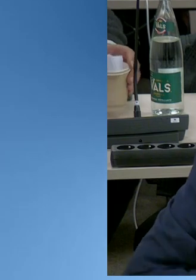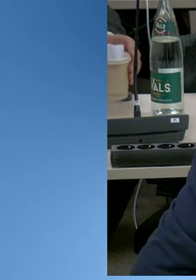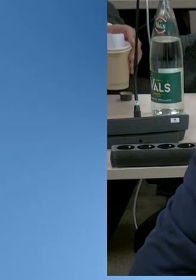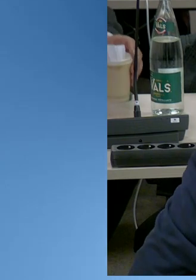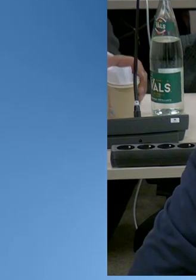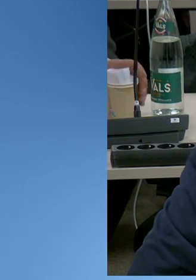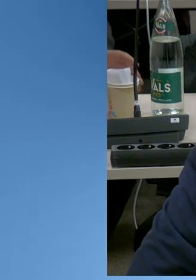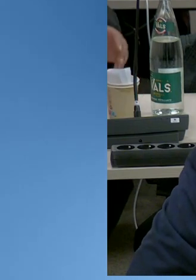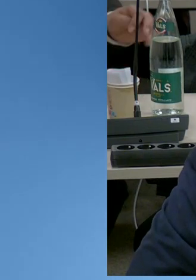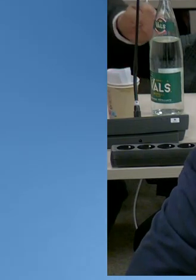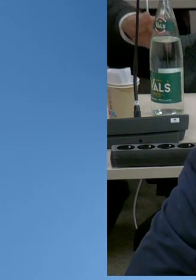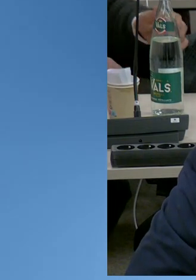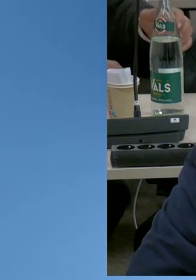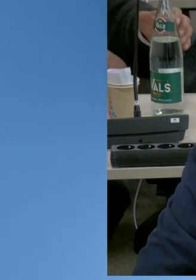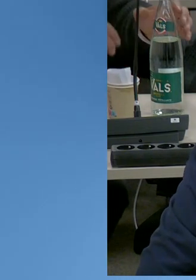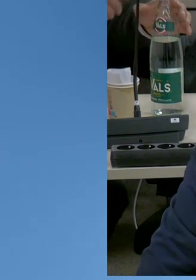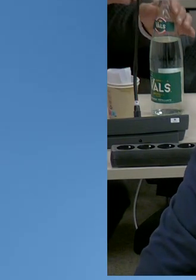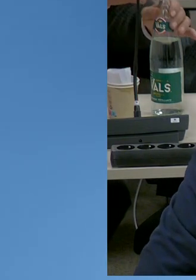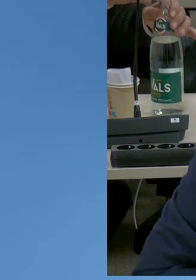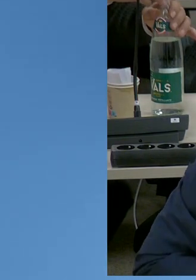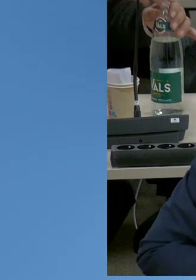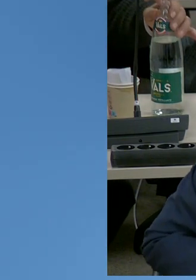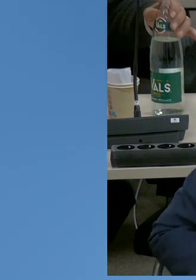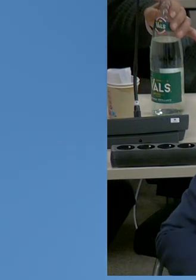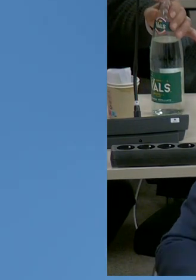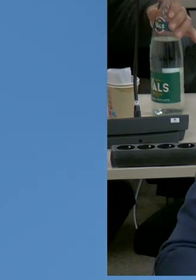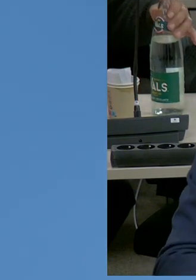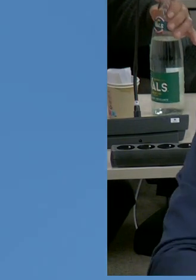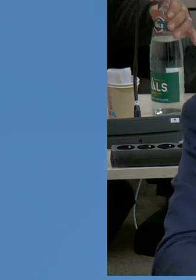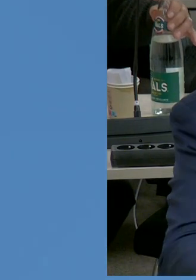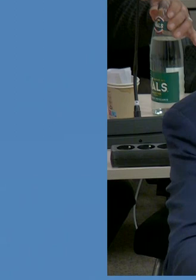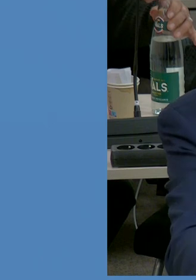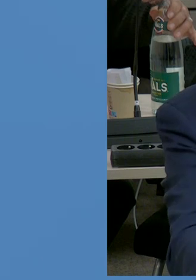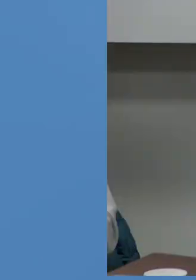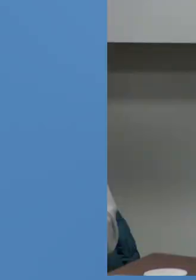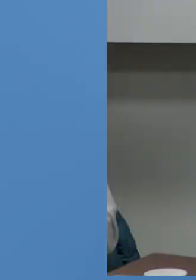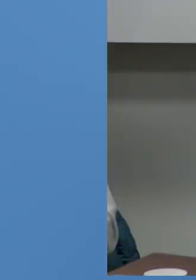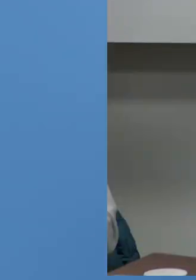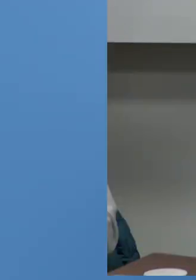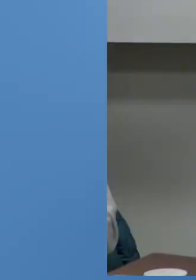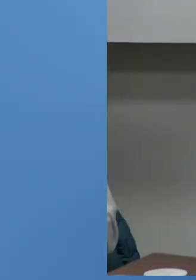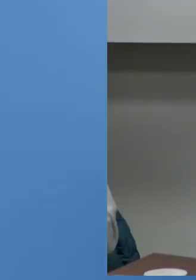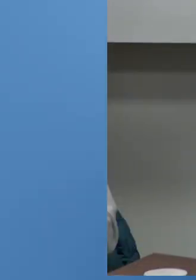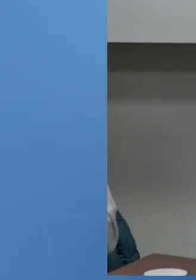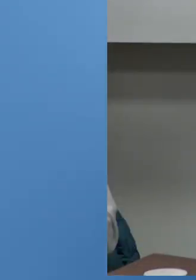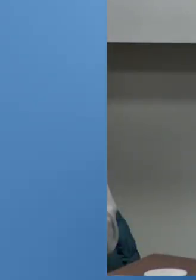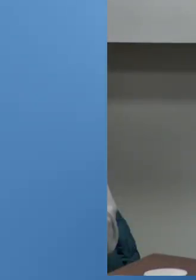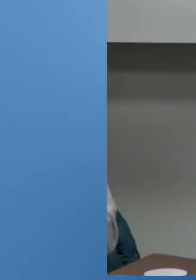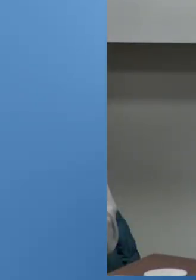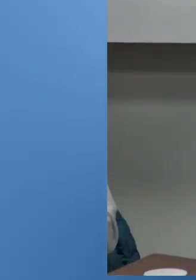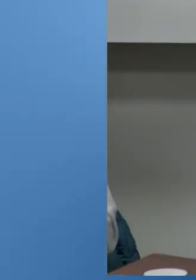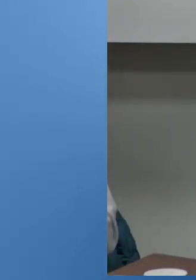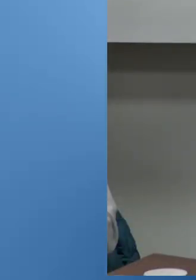fixe les critères qui servent à soutenir le milieu associatif grenoblois merci Madame BRETON